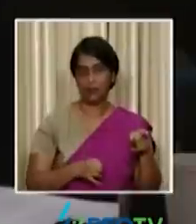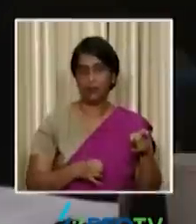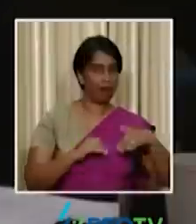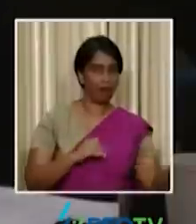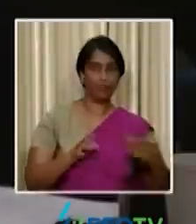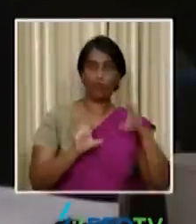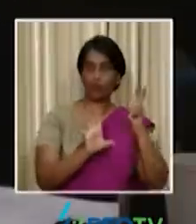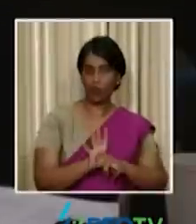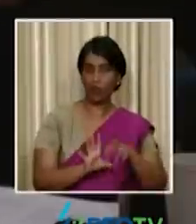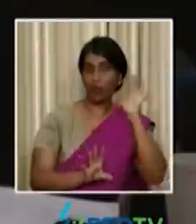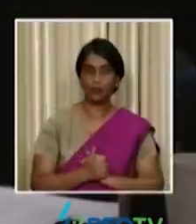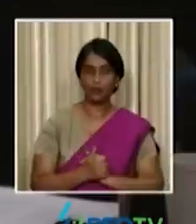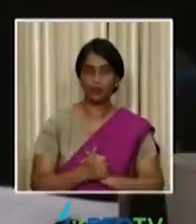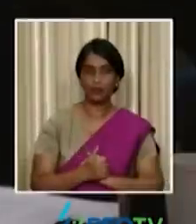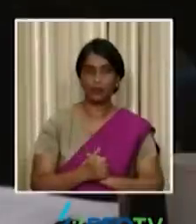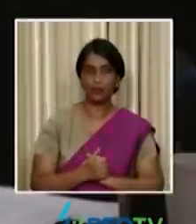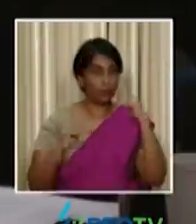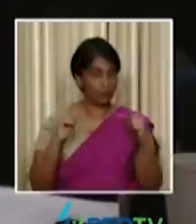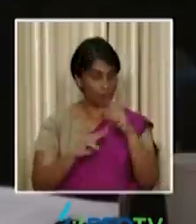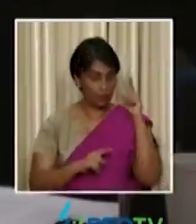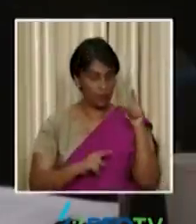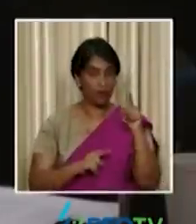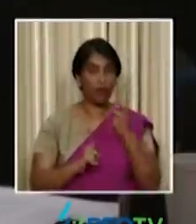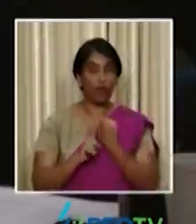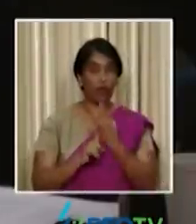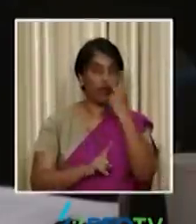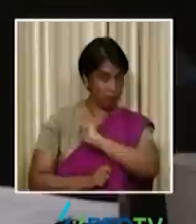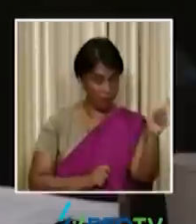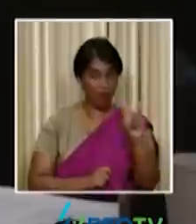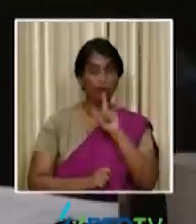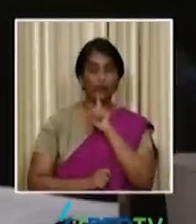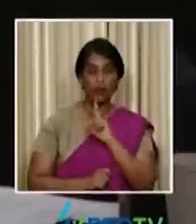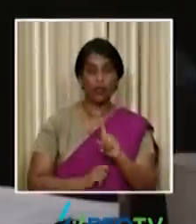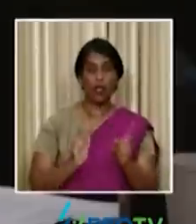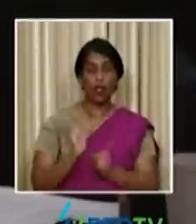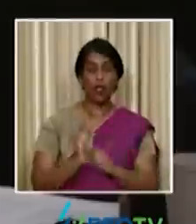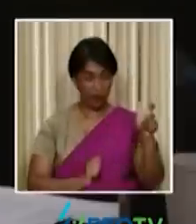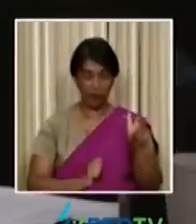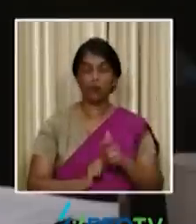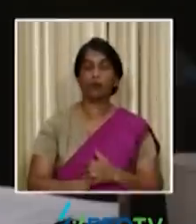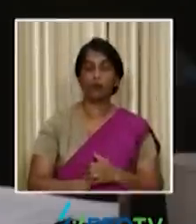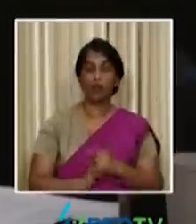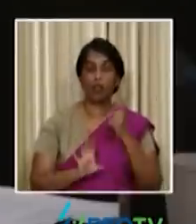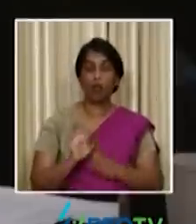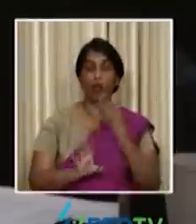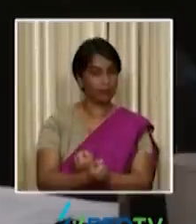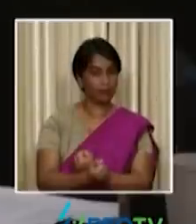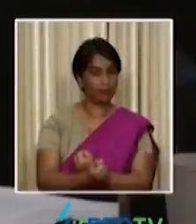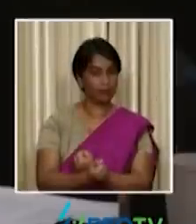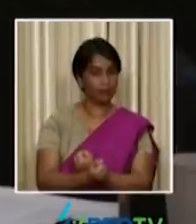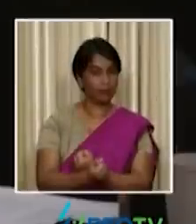එහා පැත්තේ පුටුවේ රත්තරන් හොරෙක් වාඩි වෙලා තිබෙනවා. මහා අධිකරණින් කෝටි දෙකක මාර්ග දඩයක් ගහපු, ලක්ෂ 20ක වන්දියක් නියම කරපු, අවුරුදු 4කට ඇඟ